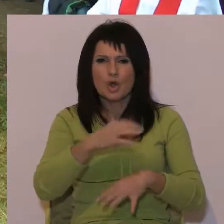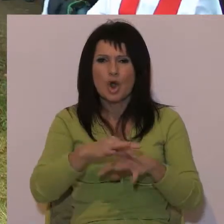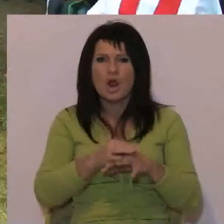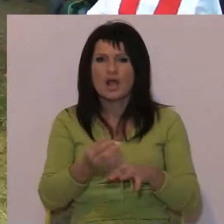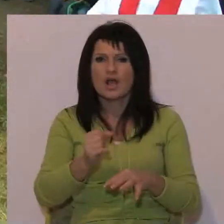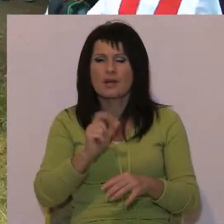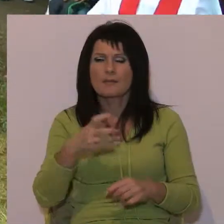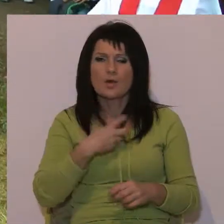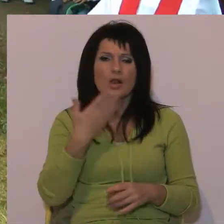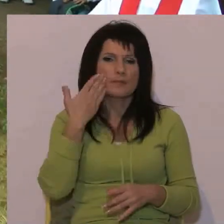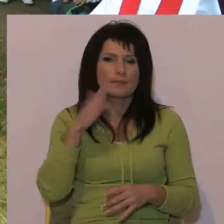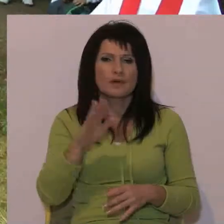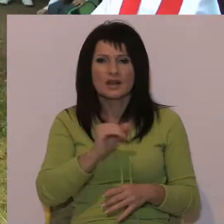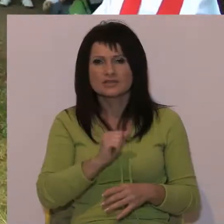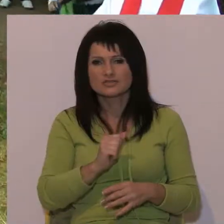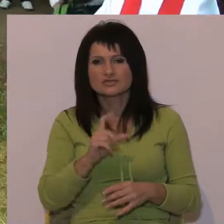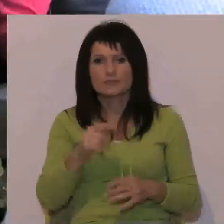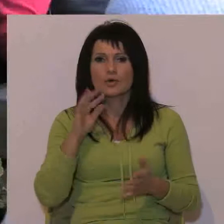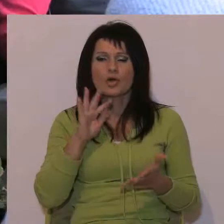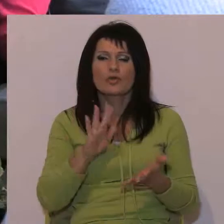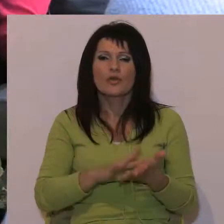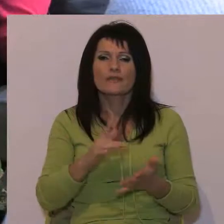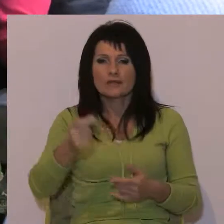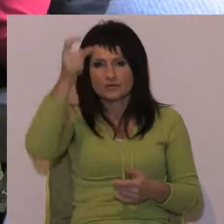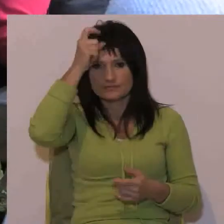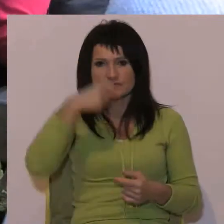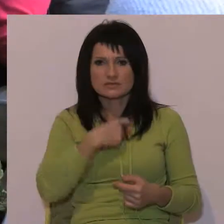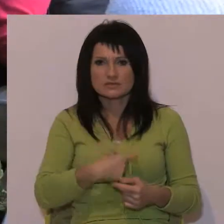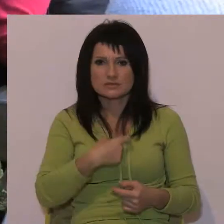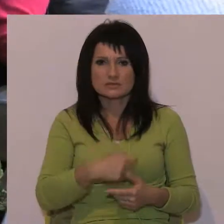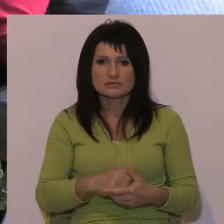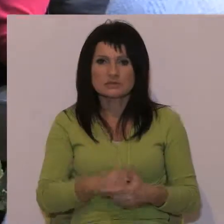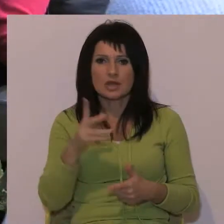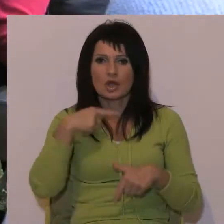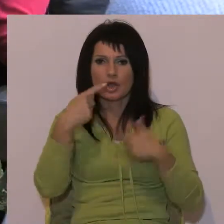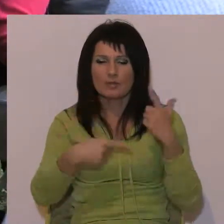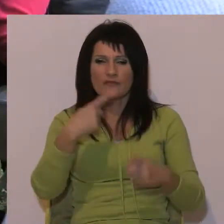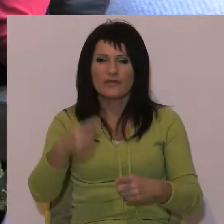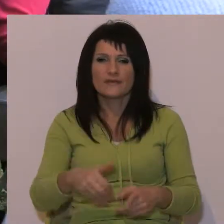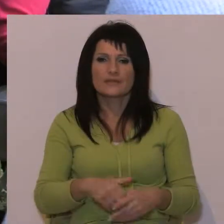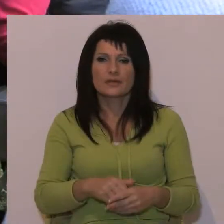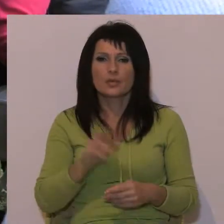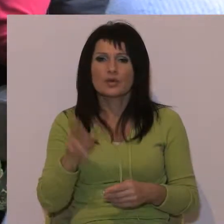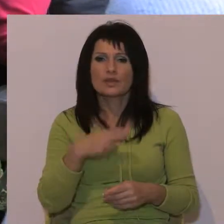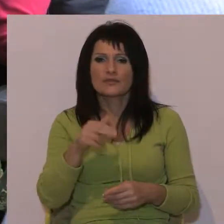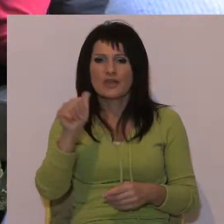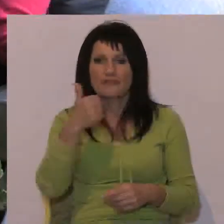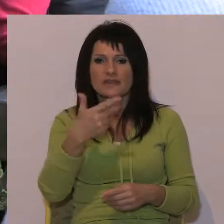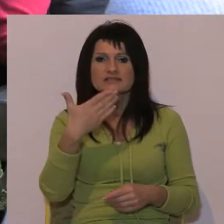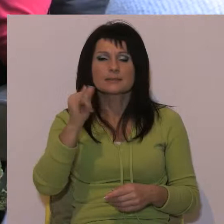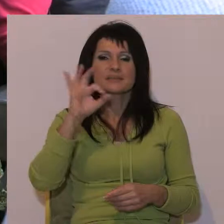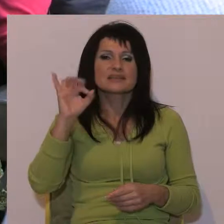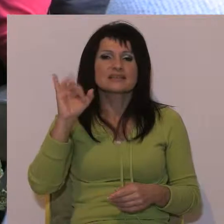boli bardziej, bo dotyka człowieczego serca. I opowiadał kiedyś jeden z